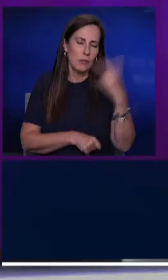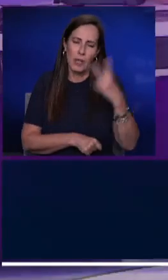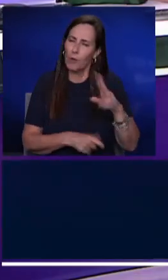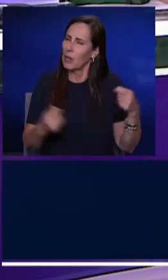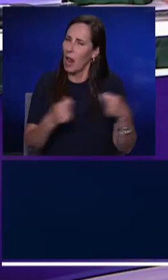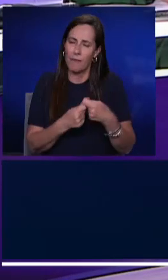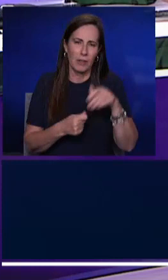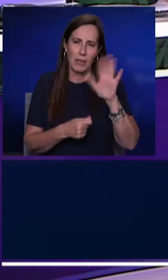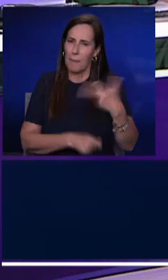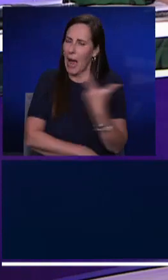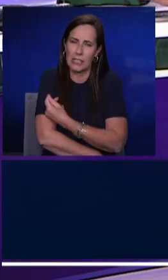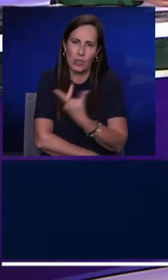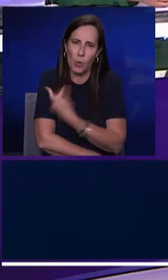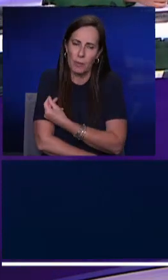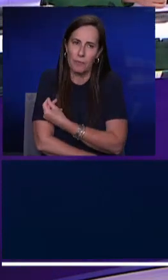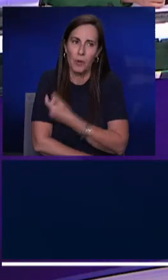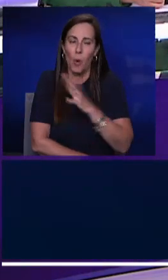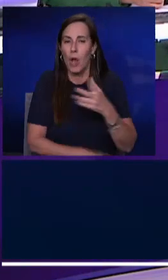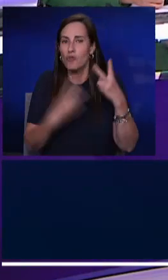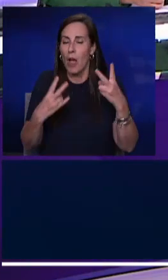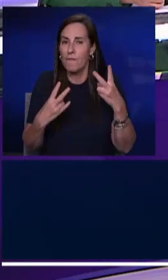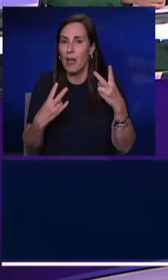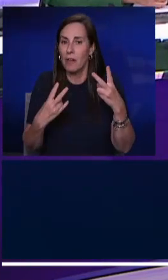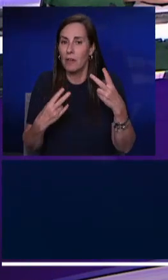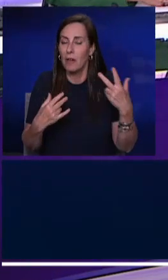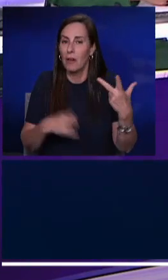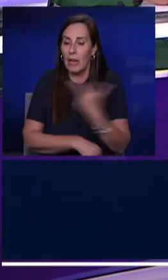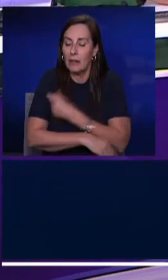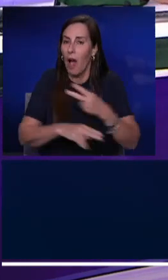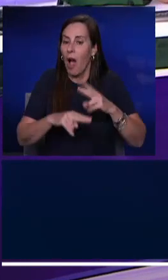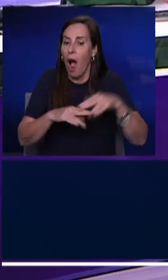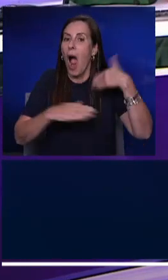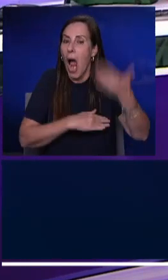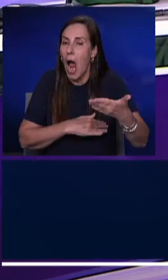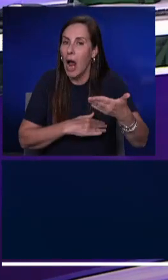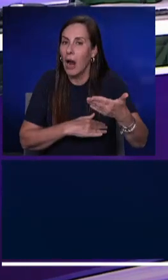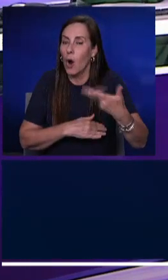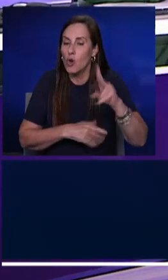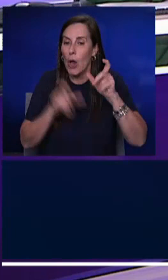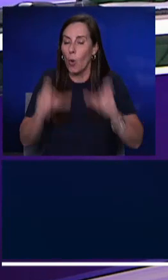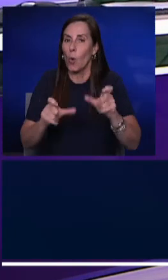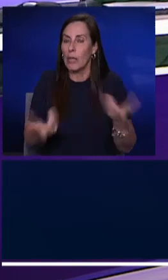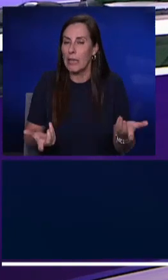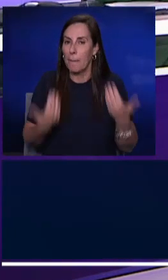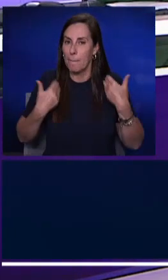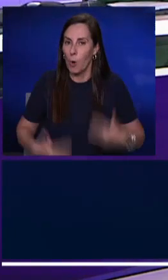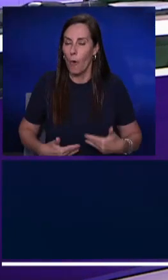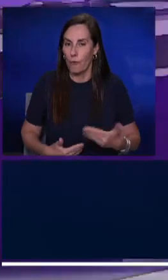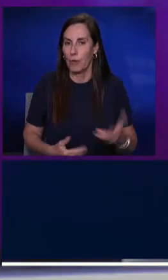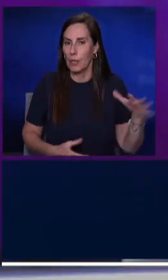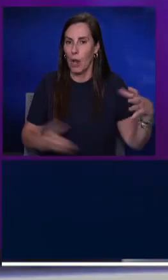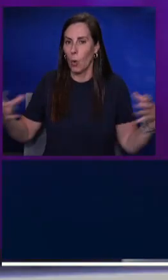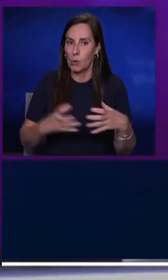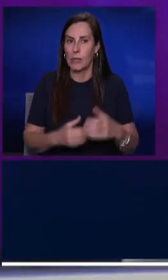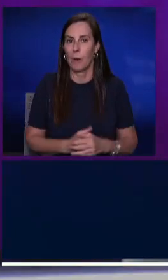החיסונים, אם אולי כדאי דווקא להתחסן מאוחר יותר, כדי שיהיו יותר נוגדנים באוכלוסייה. בזמן אמת. אני